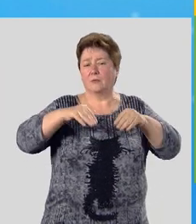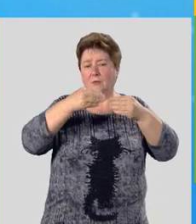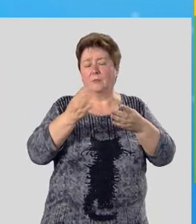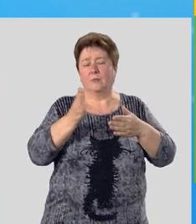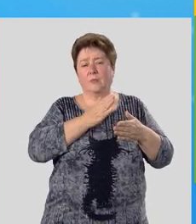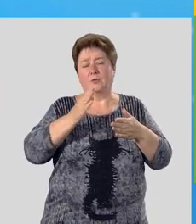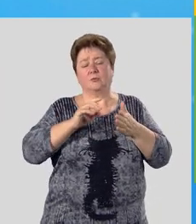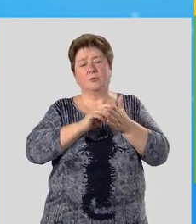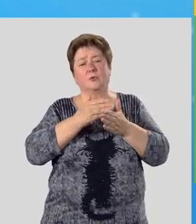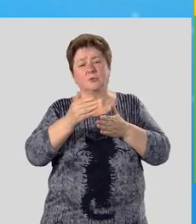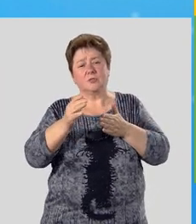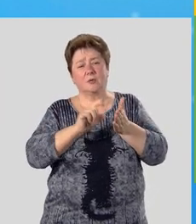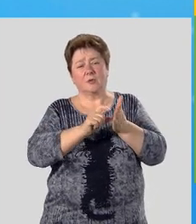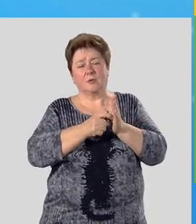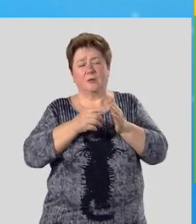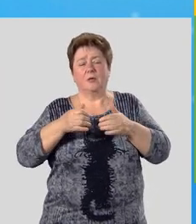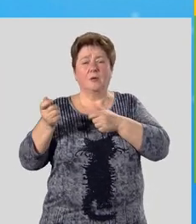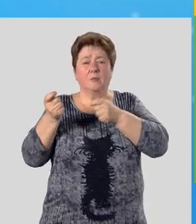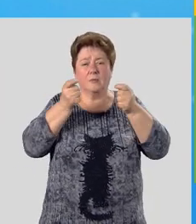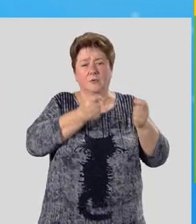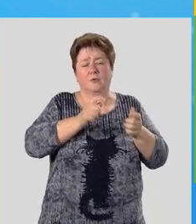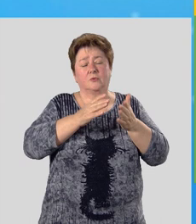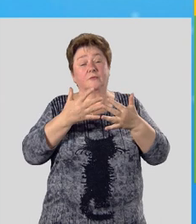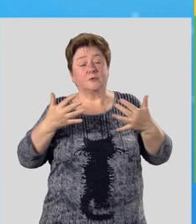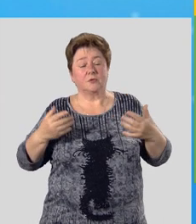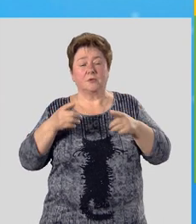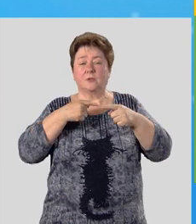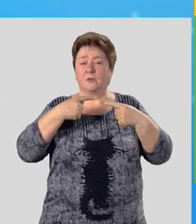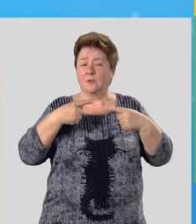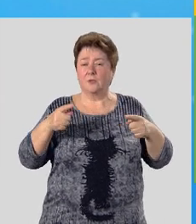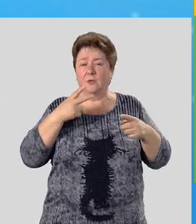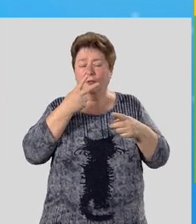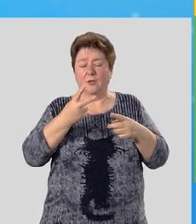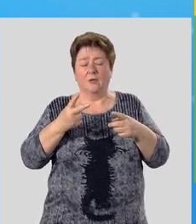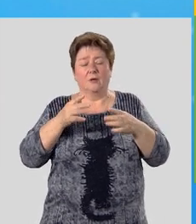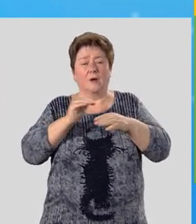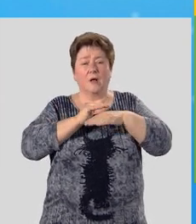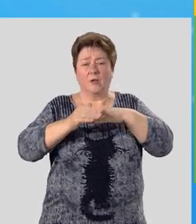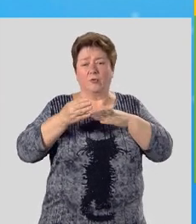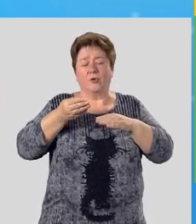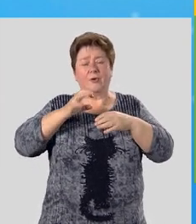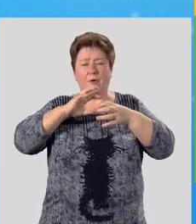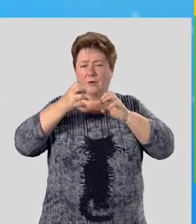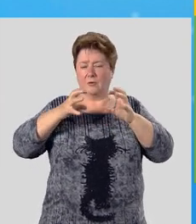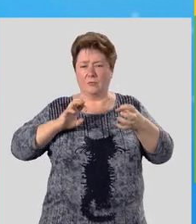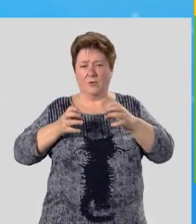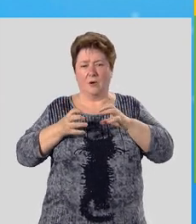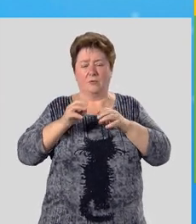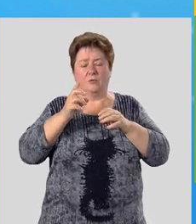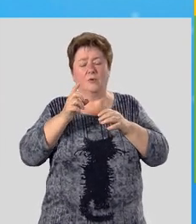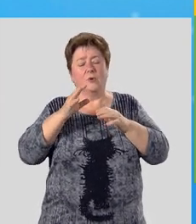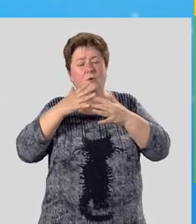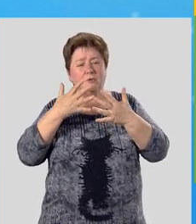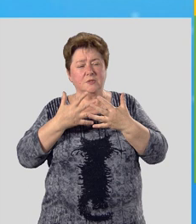между частями клетки и транспорт веществ. Различают гладкую и гранулярную